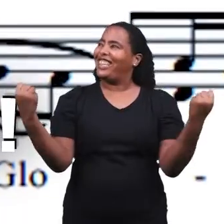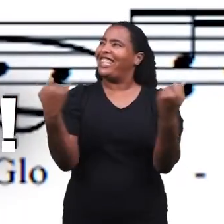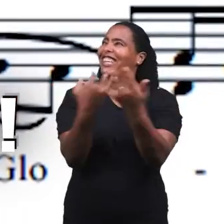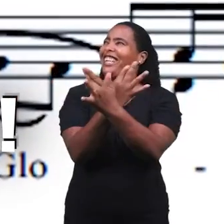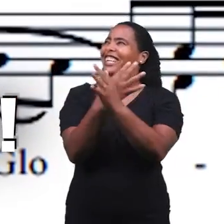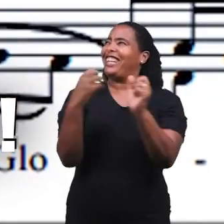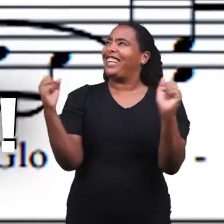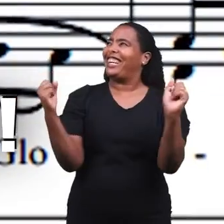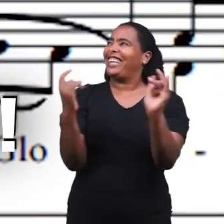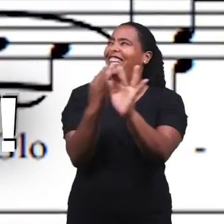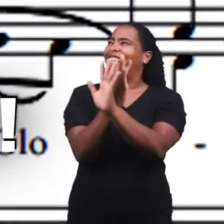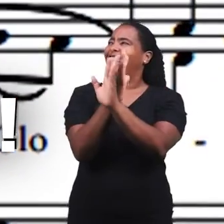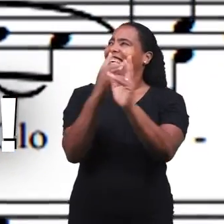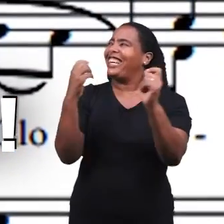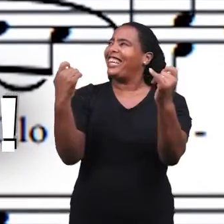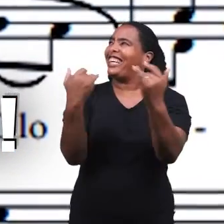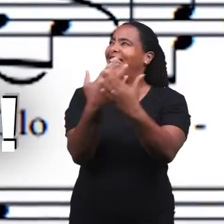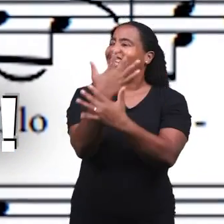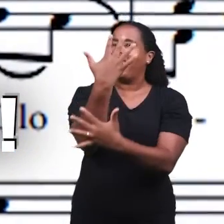Прославляй.